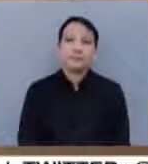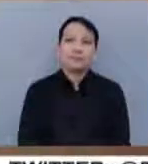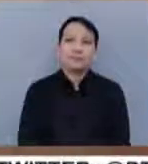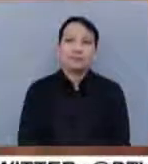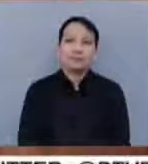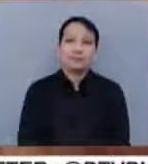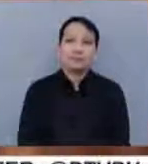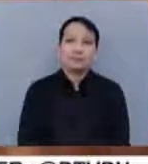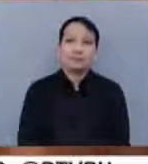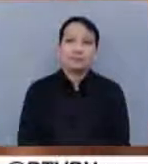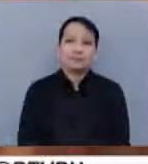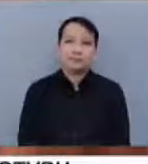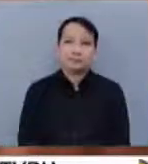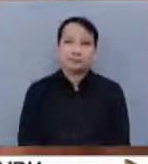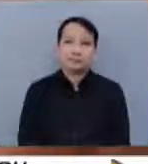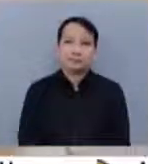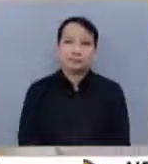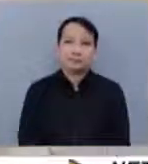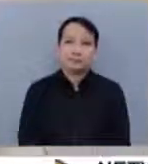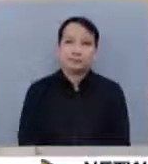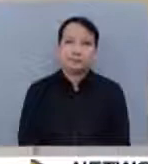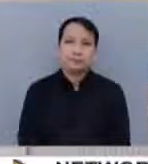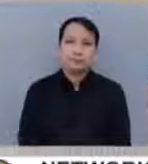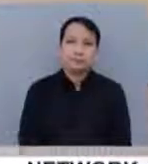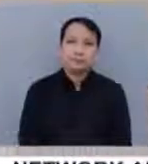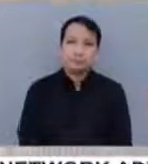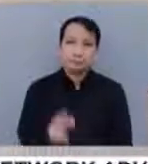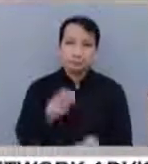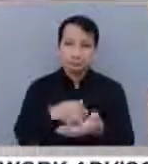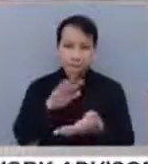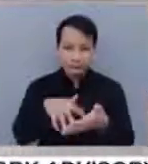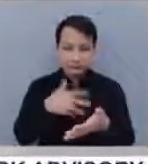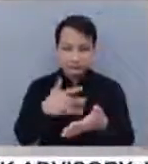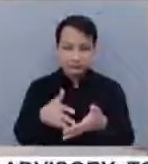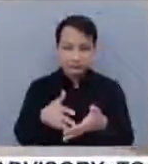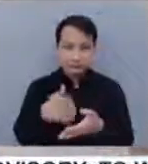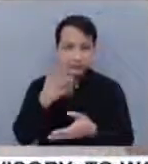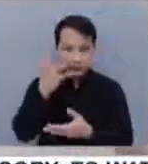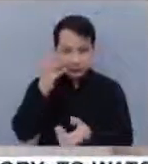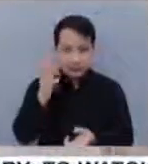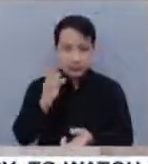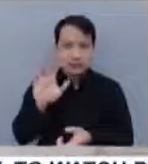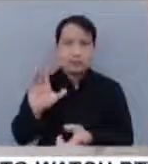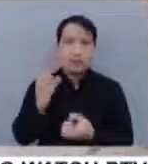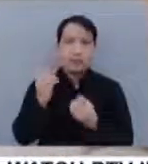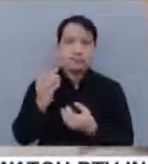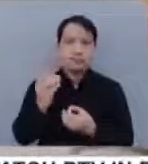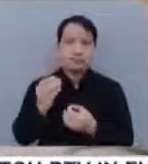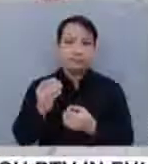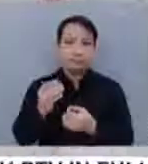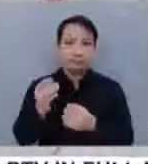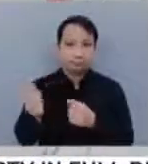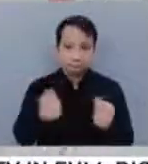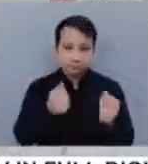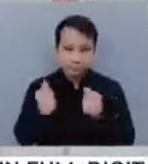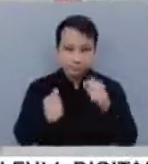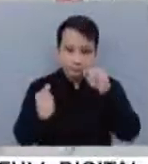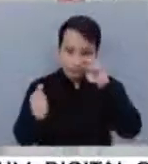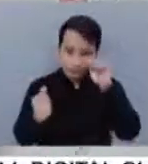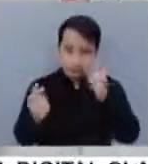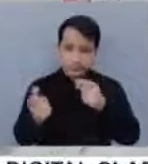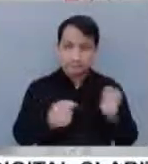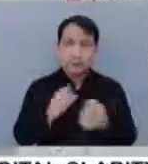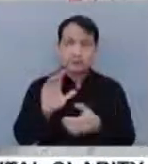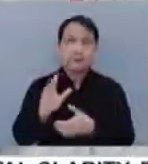Hirap ka ba mag-manage ng schedules mo? O madalas mapagalitan dahil marami kang hindi organized na mga gawain? O baka